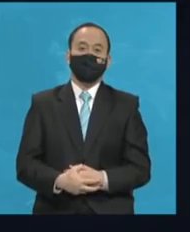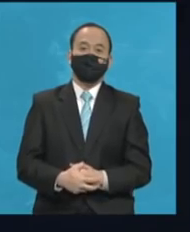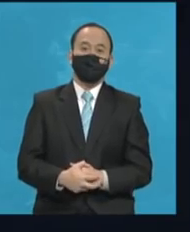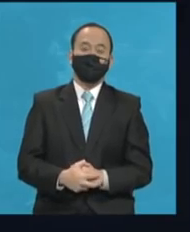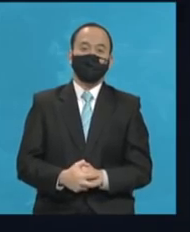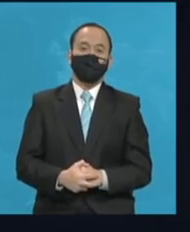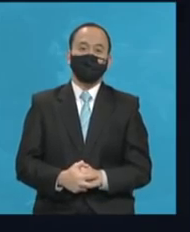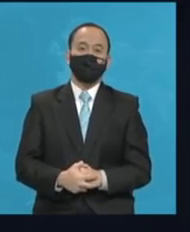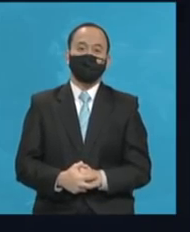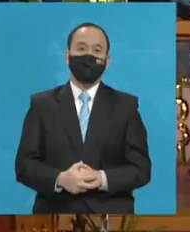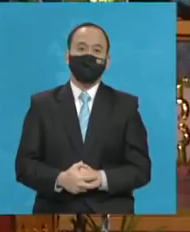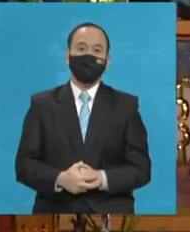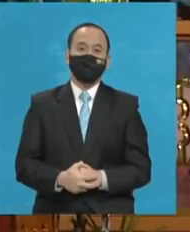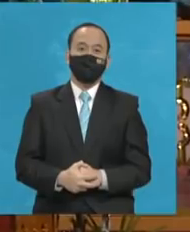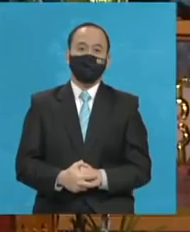kau